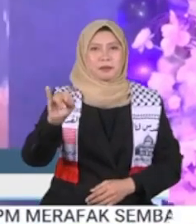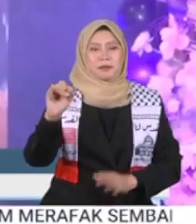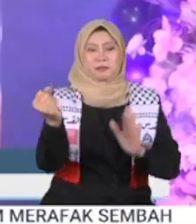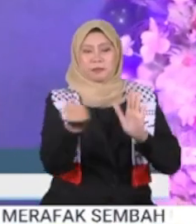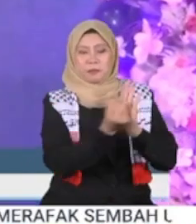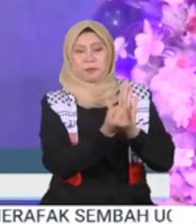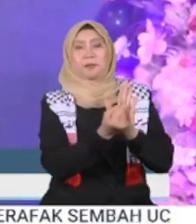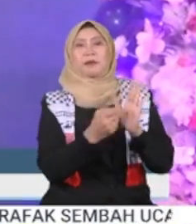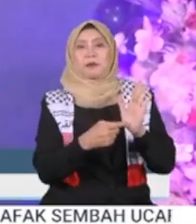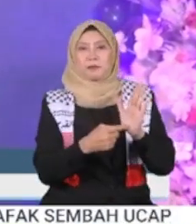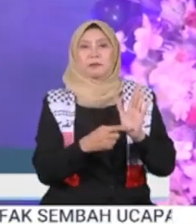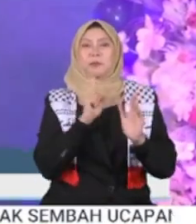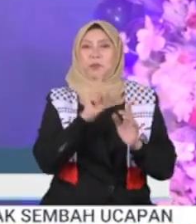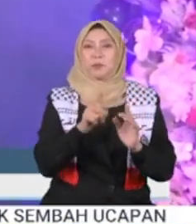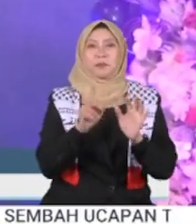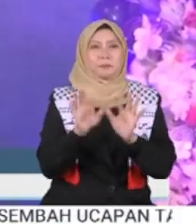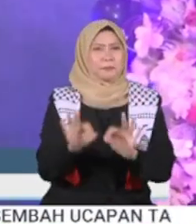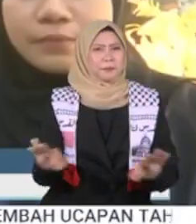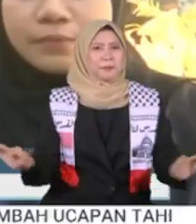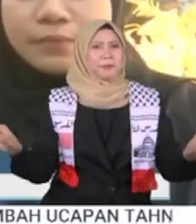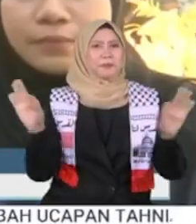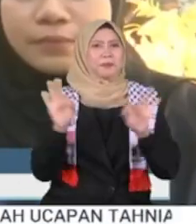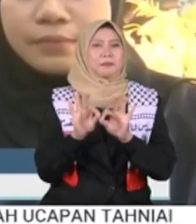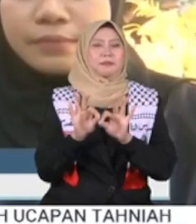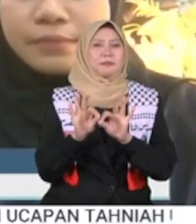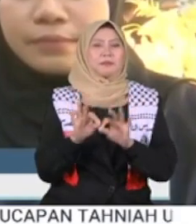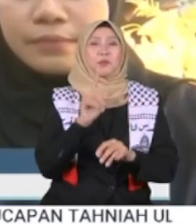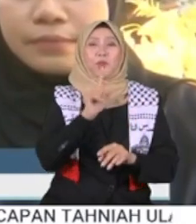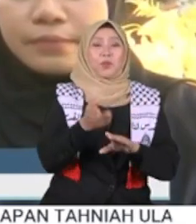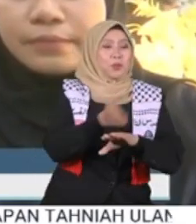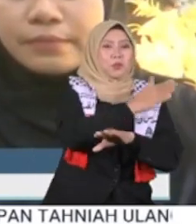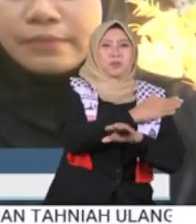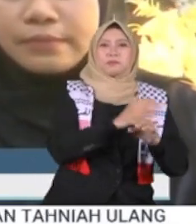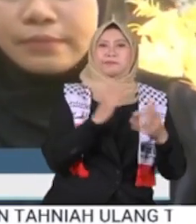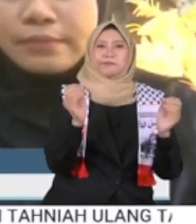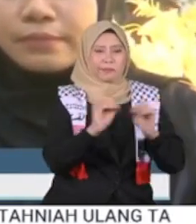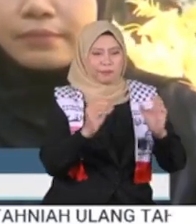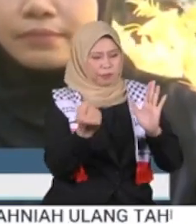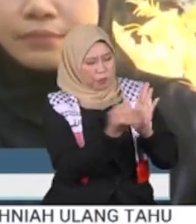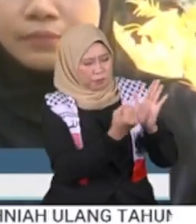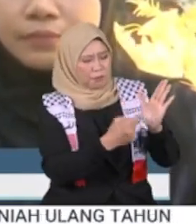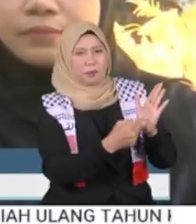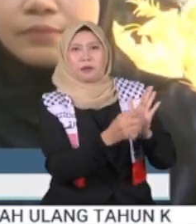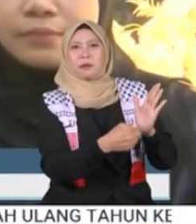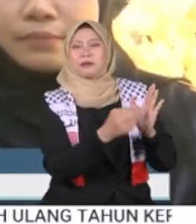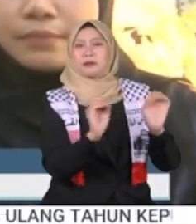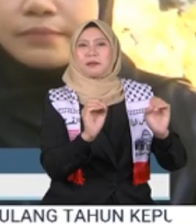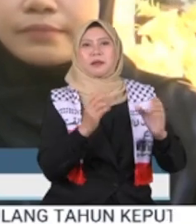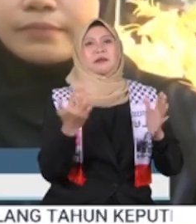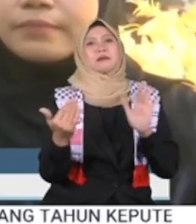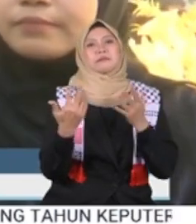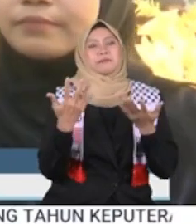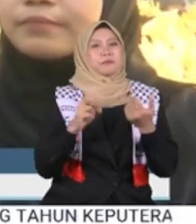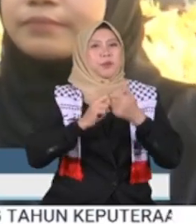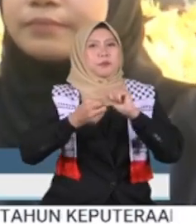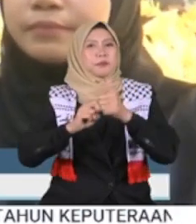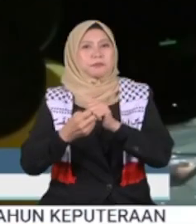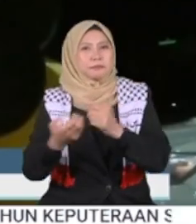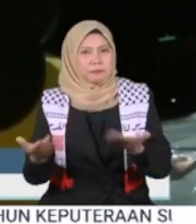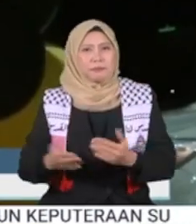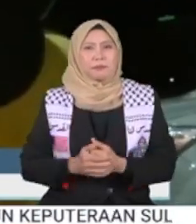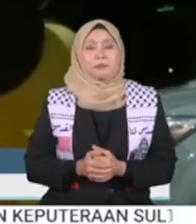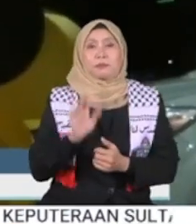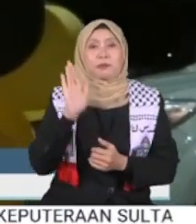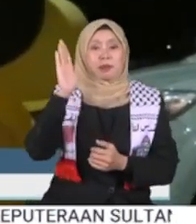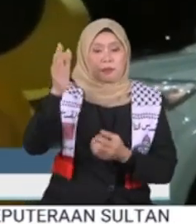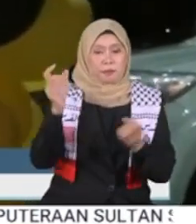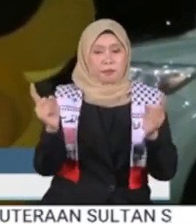sememangnya sebelum ini sangat menjadi satu penghalang ya untuk mereka mendapatkan dan Insyaallah tahun hadapan beliau ditemui media